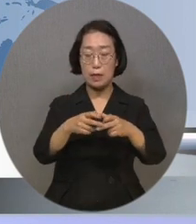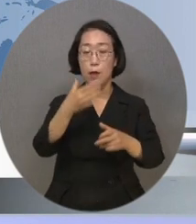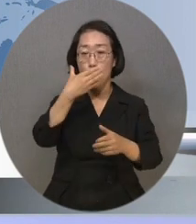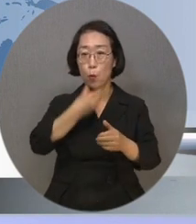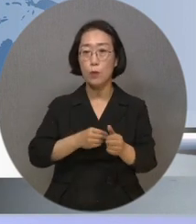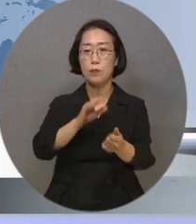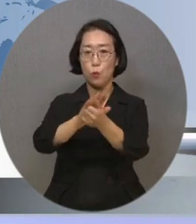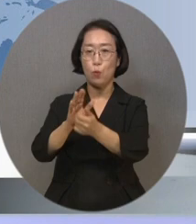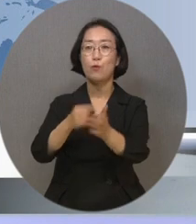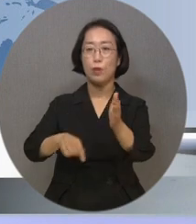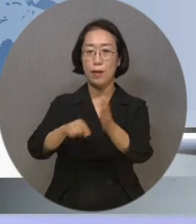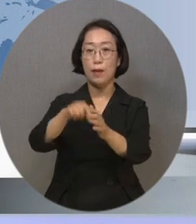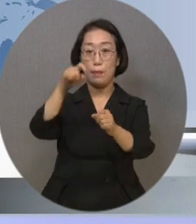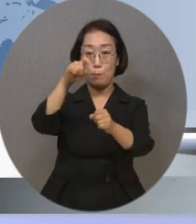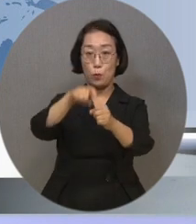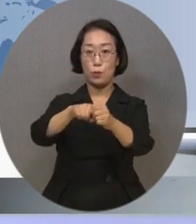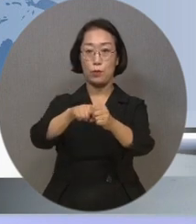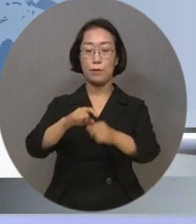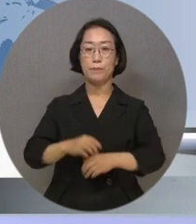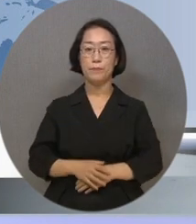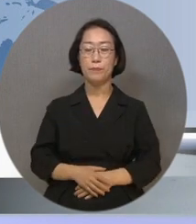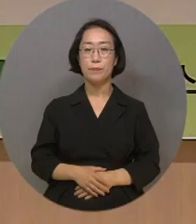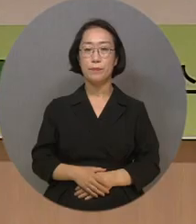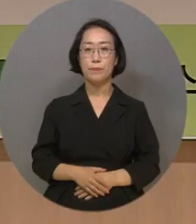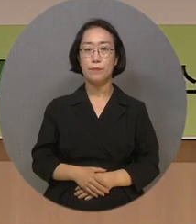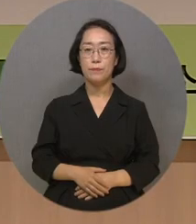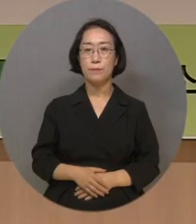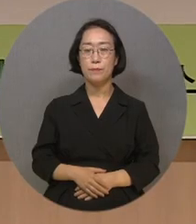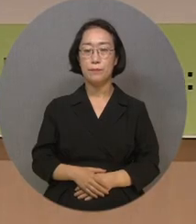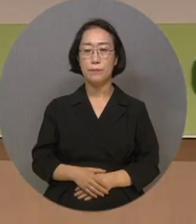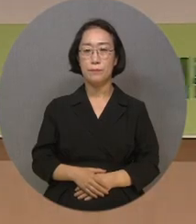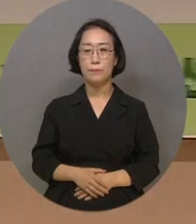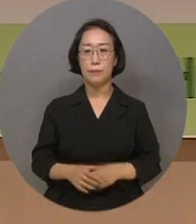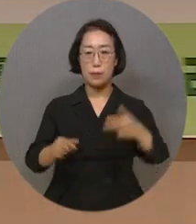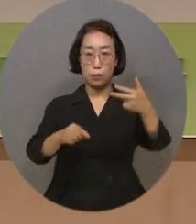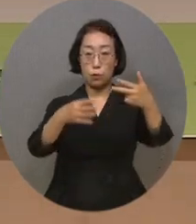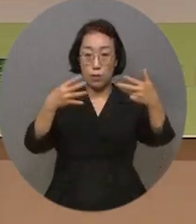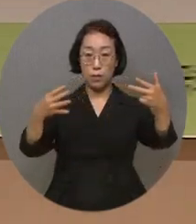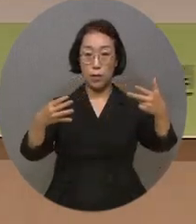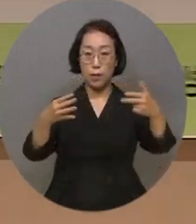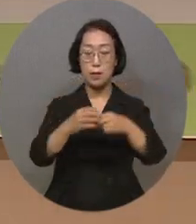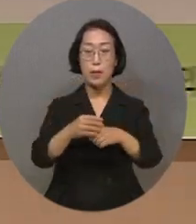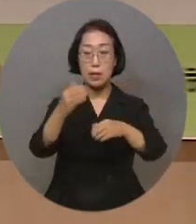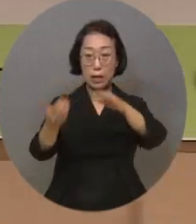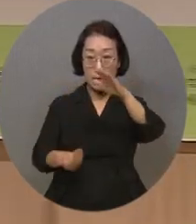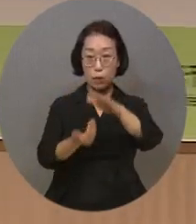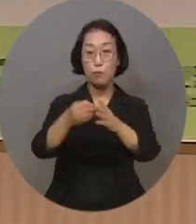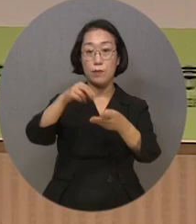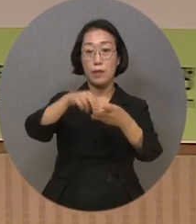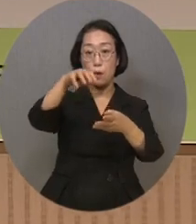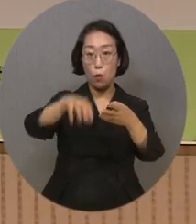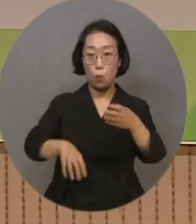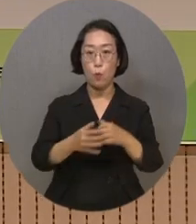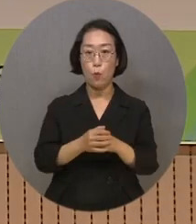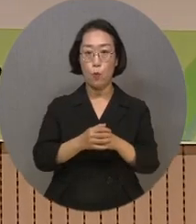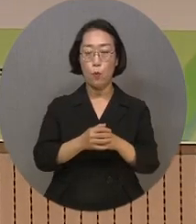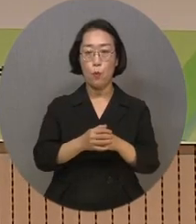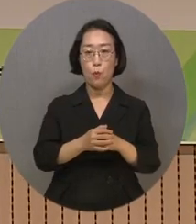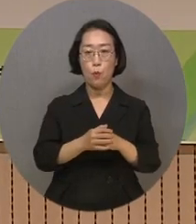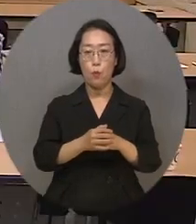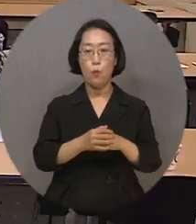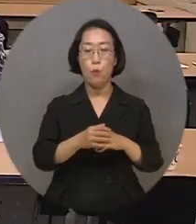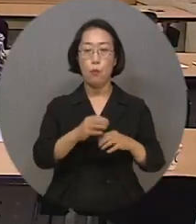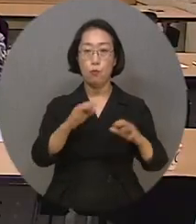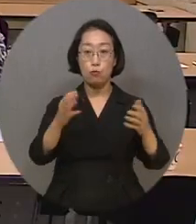위한 자리인데요. 최유라 기자입니다. 지난 4일 여의도 이룸센터에서 국민의힘 이종성